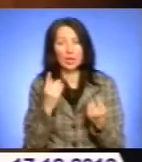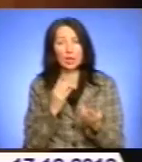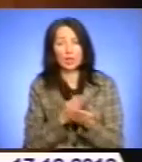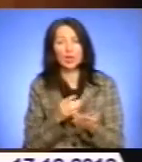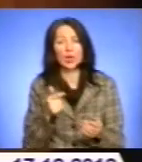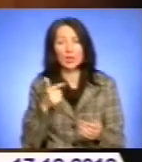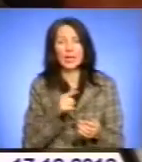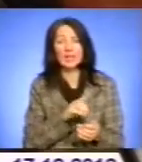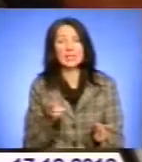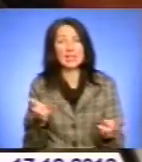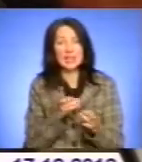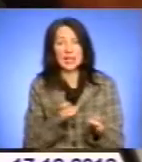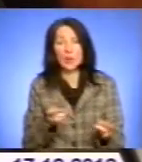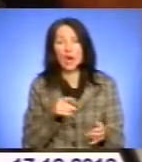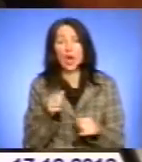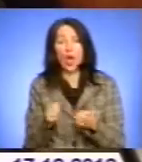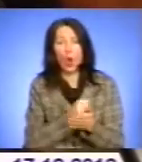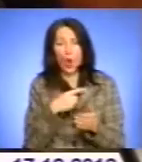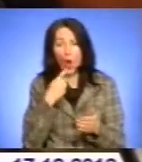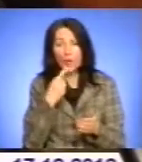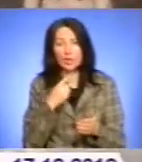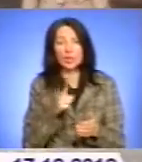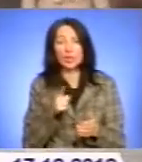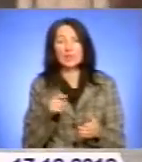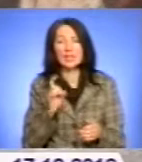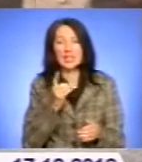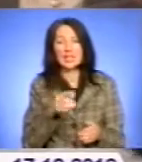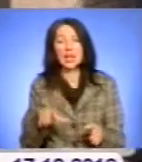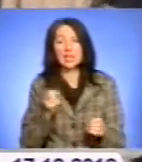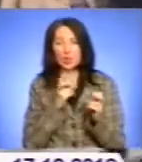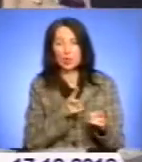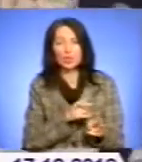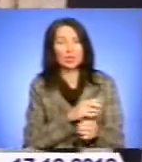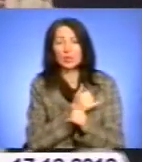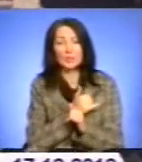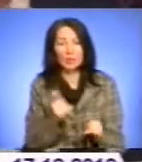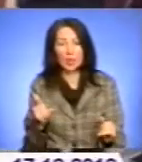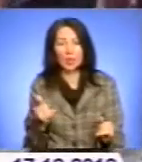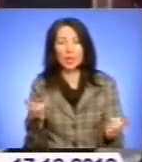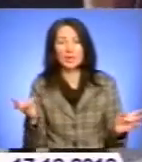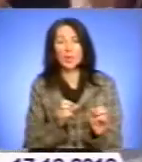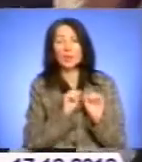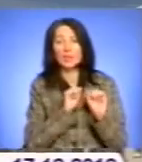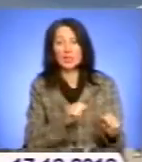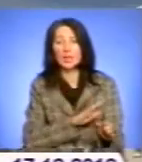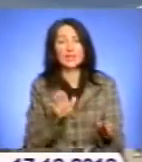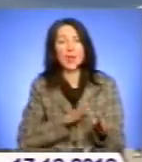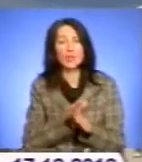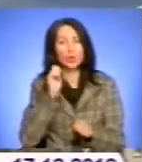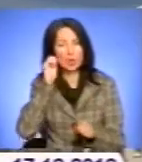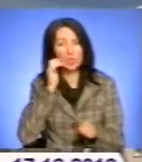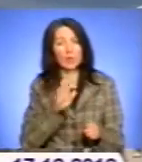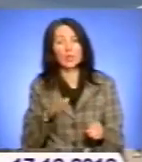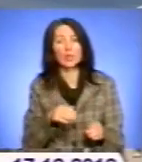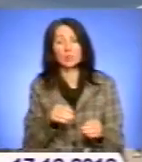істину. Дитина і злочин – несумісні поняття. Окрім цього, не менш важливо ще й захистити неповнолітніх від протиправних посягань дорослих, залучивши